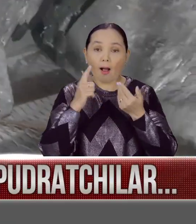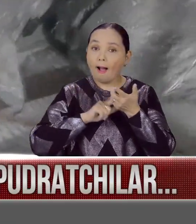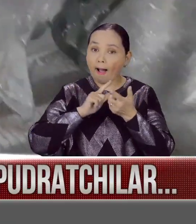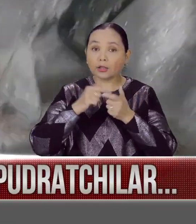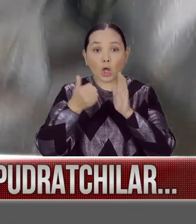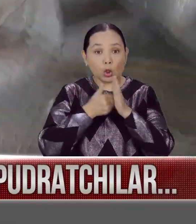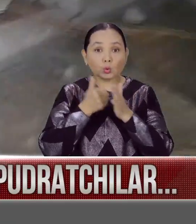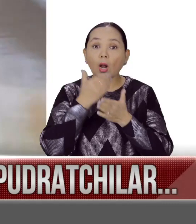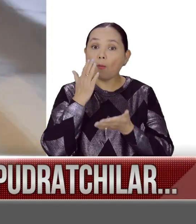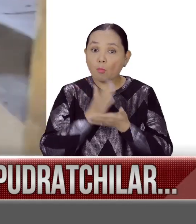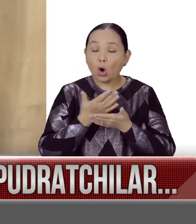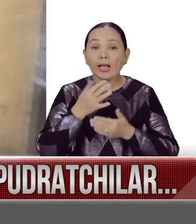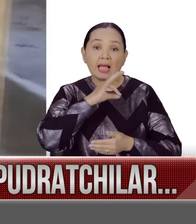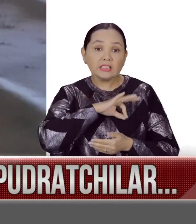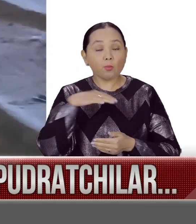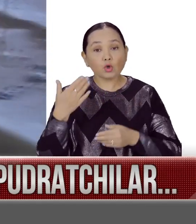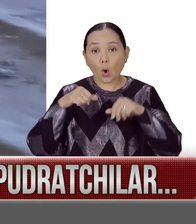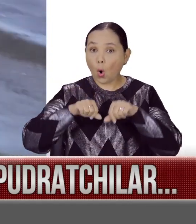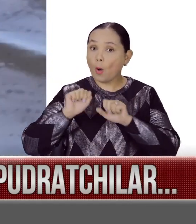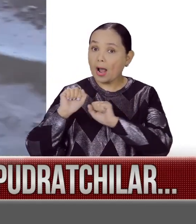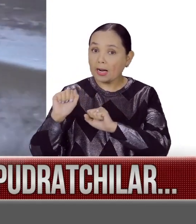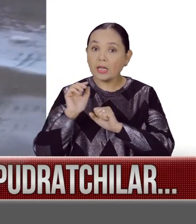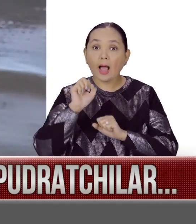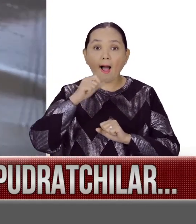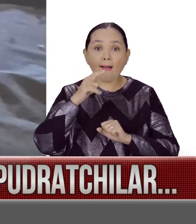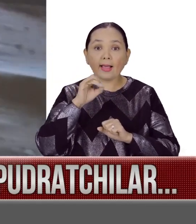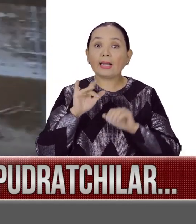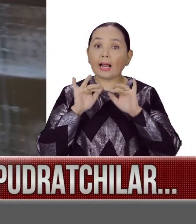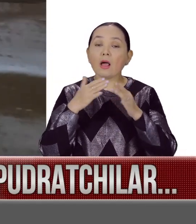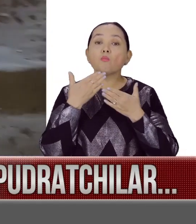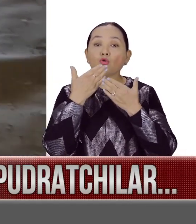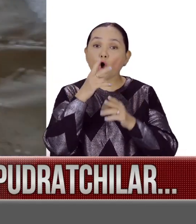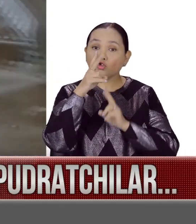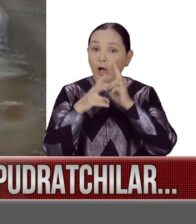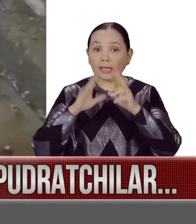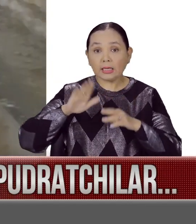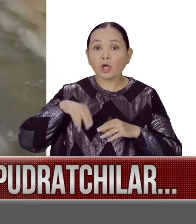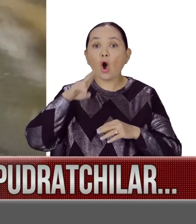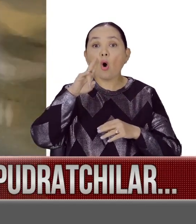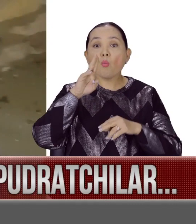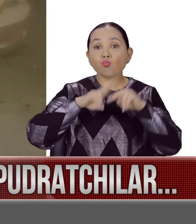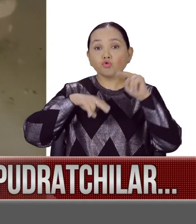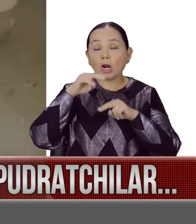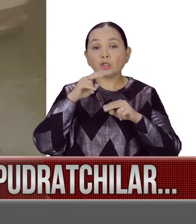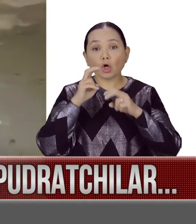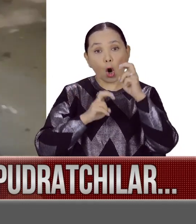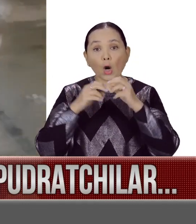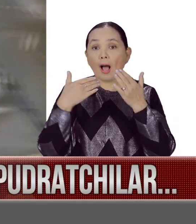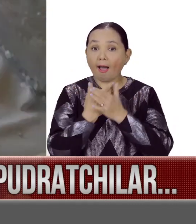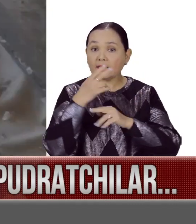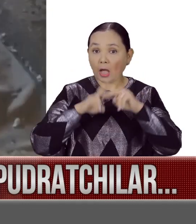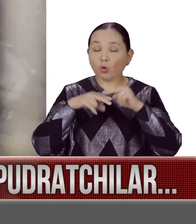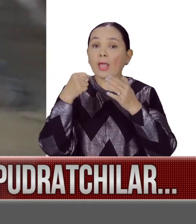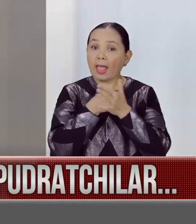qancha nuqsonlar bor edi. Iste'molchilar huquqlarini himoya qilish agentligiga qilingan murojaatlardan so'ng pudratchi korxona uyini qayta ta'mirlab